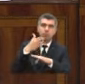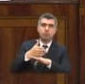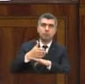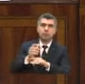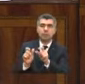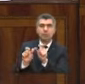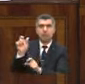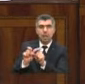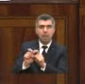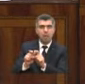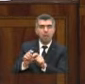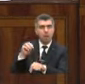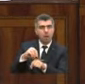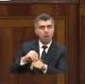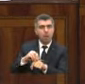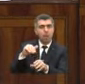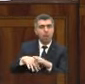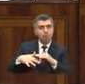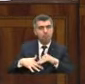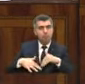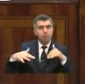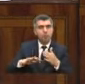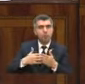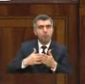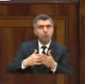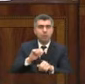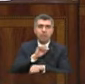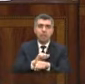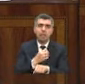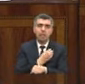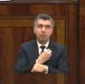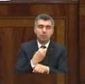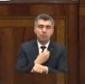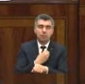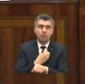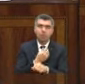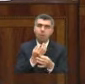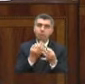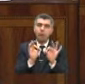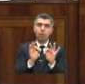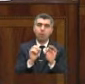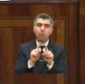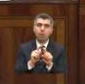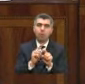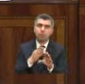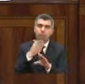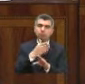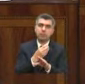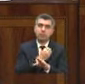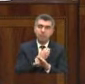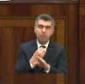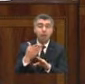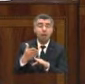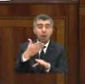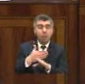الأساسية، ووضع المشرع الدستوري على رأسها الحماية الاجتماعية والعلاج الطبي حتى قبل التعليم